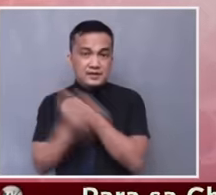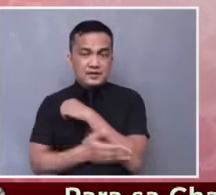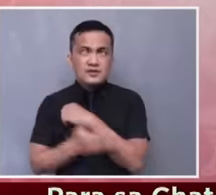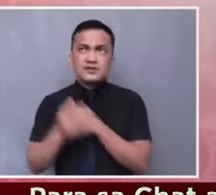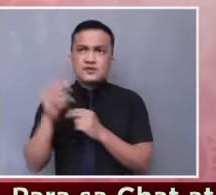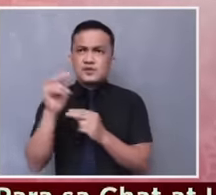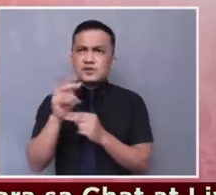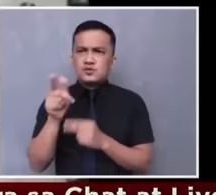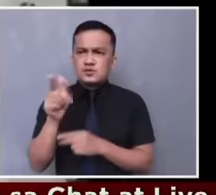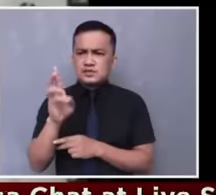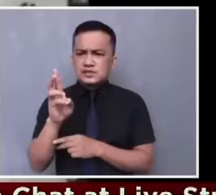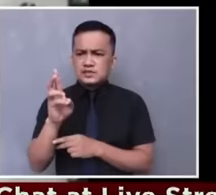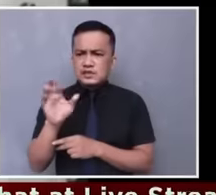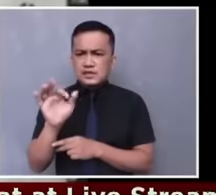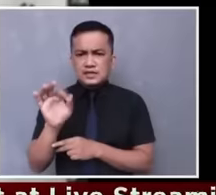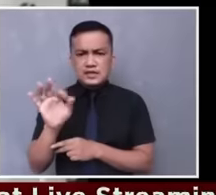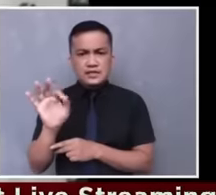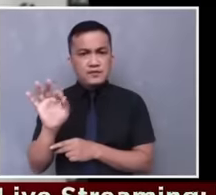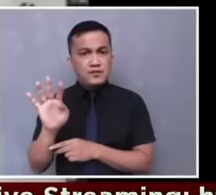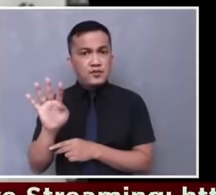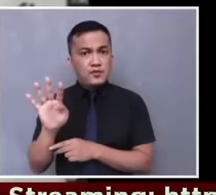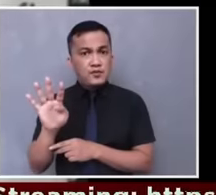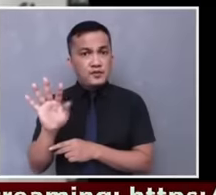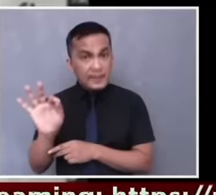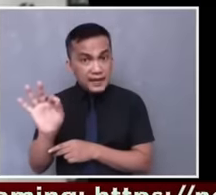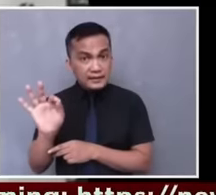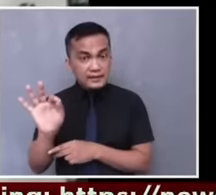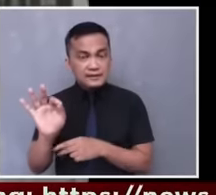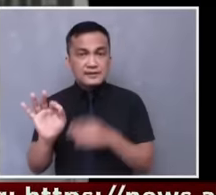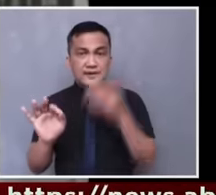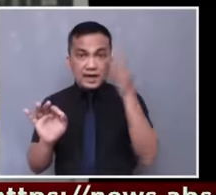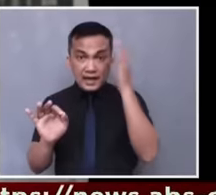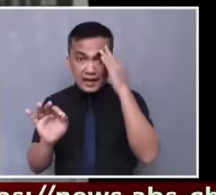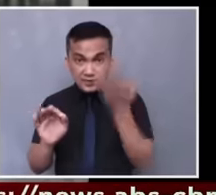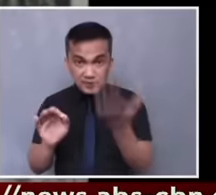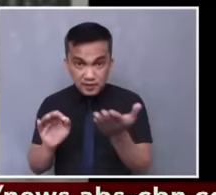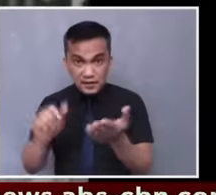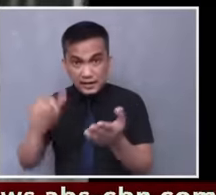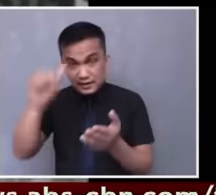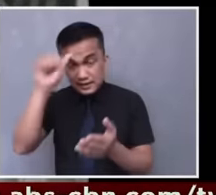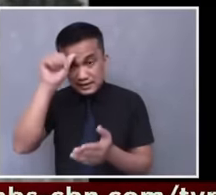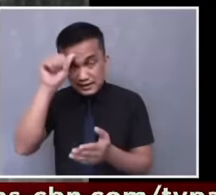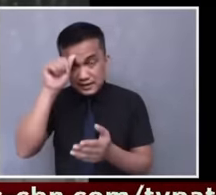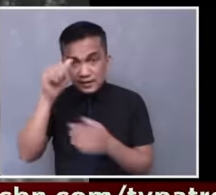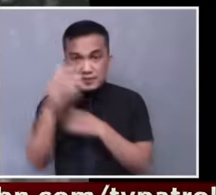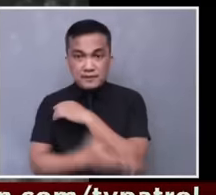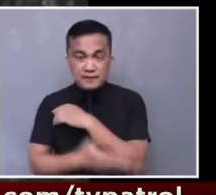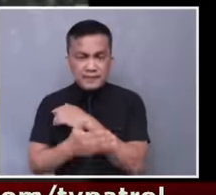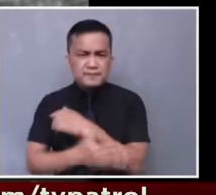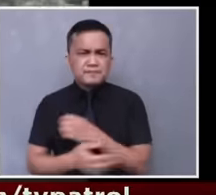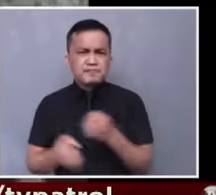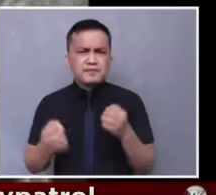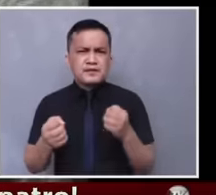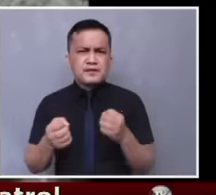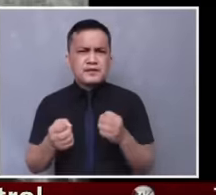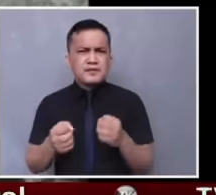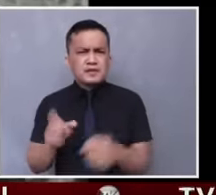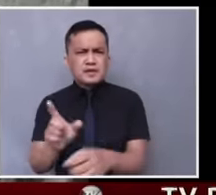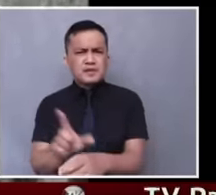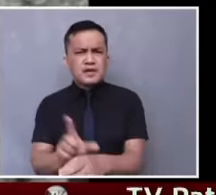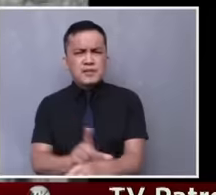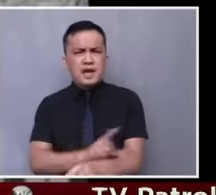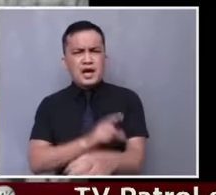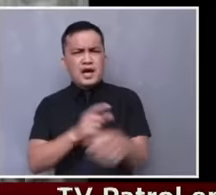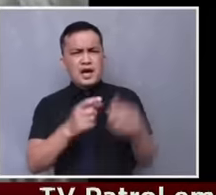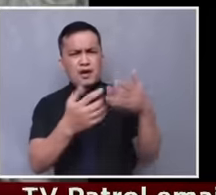26, 1949. Alam nyo rin ba na ang India ang bansang may pinakamahabang konstitusyon sa buong